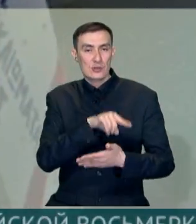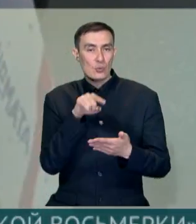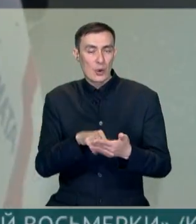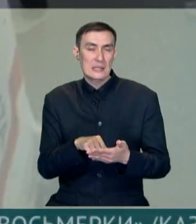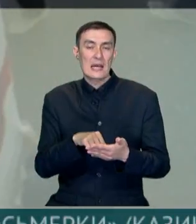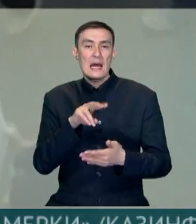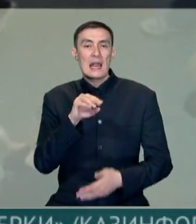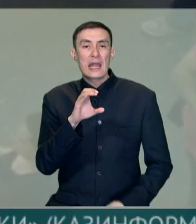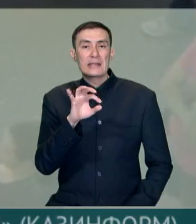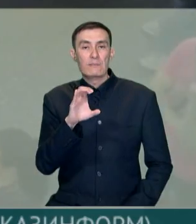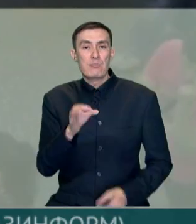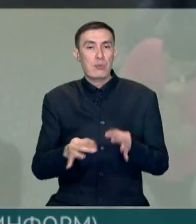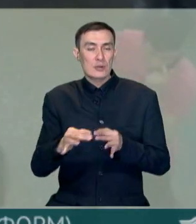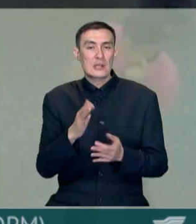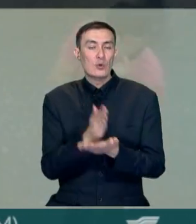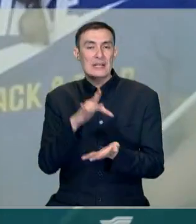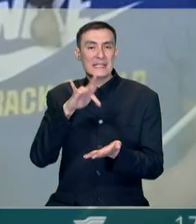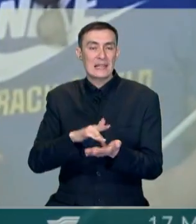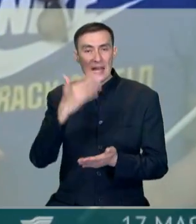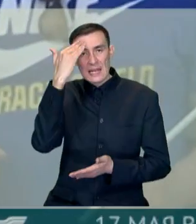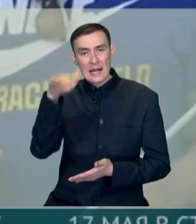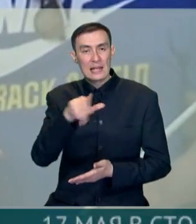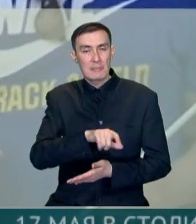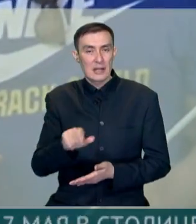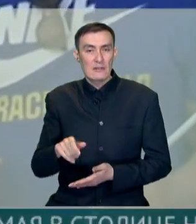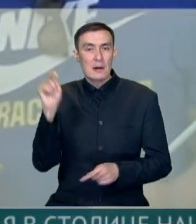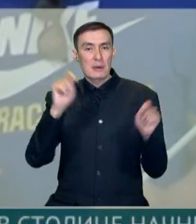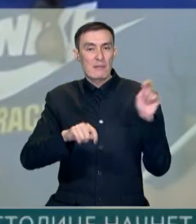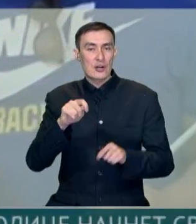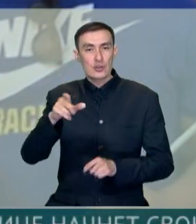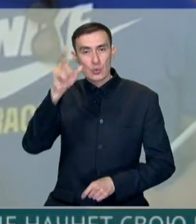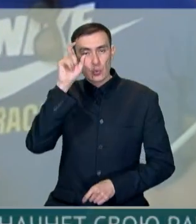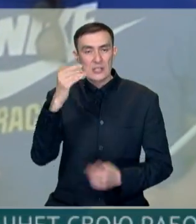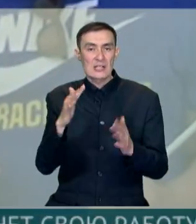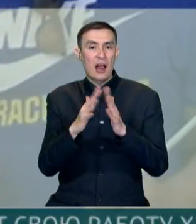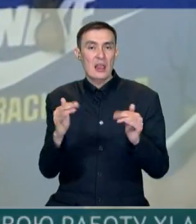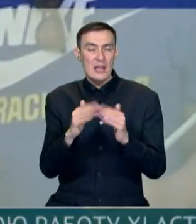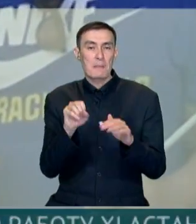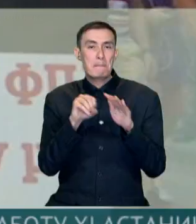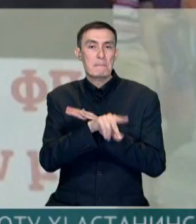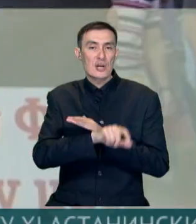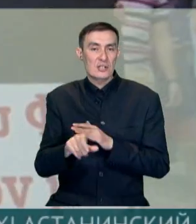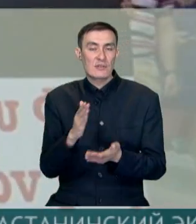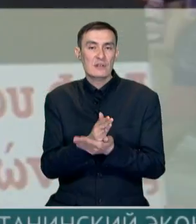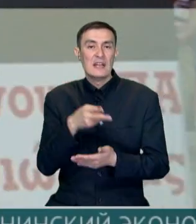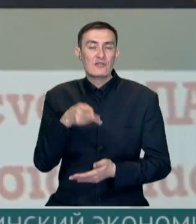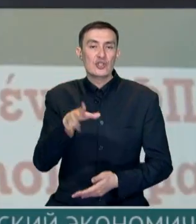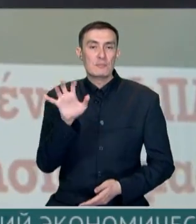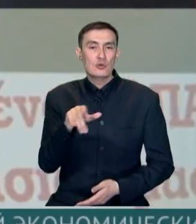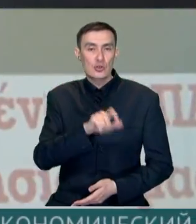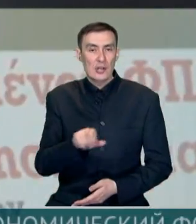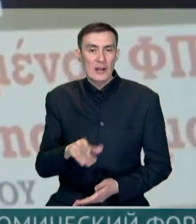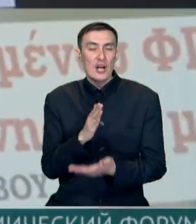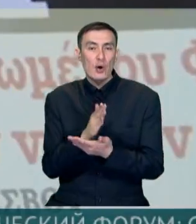ситуации. На Лесбосе расположены центры для нелегальных мигрантов, прибывающих из Турции. В лагерях беженцев, рассчитанных на